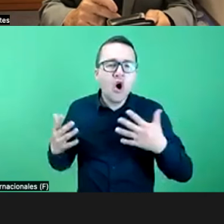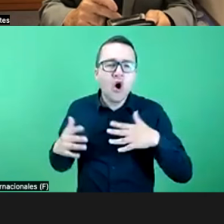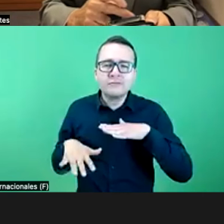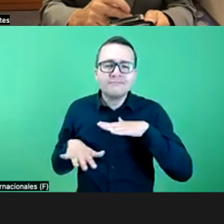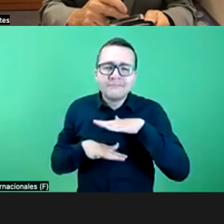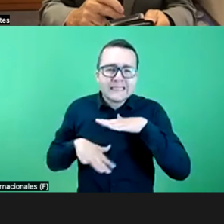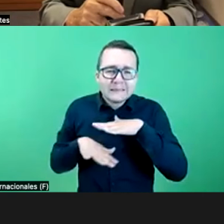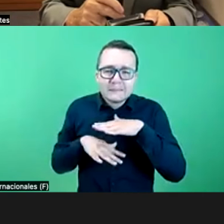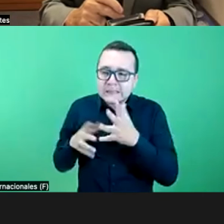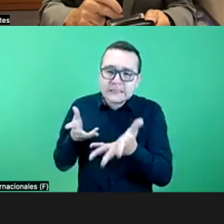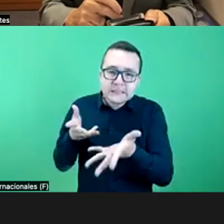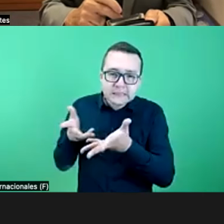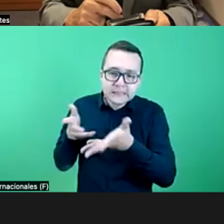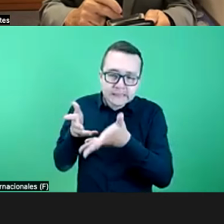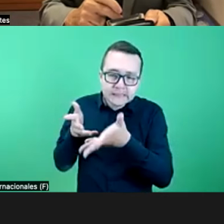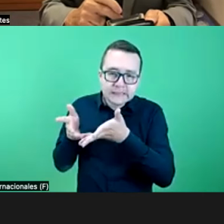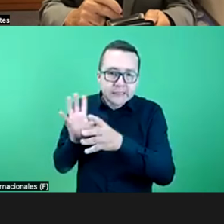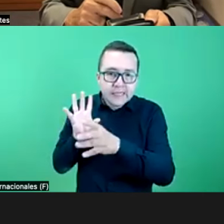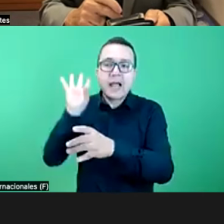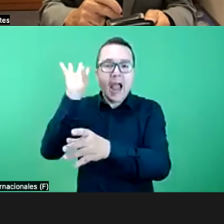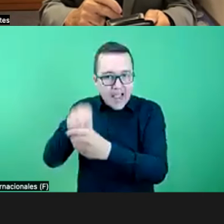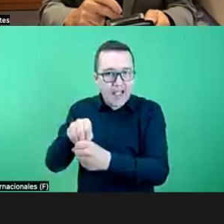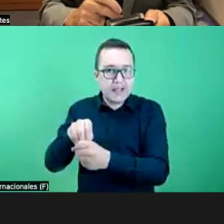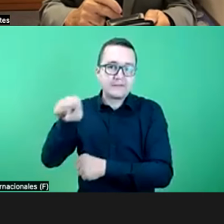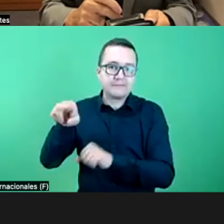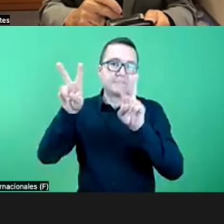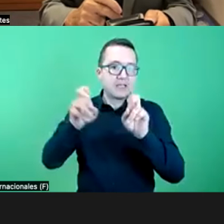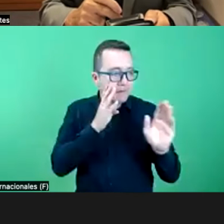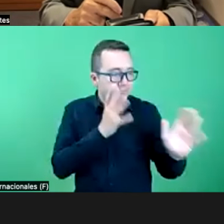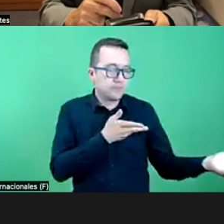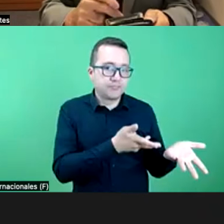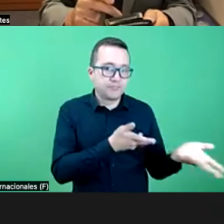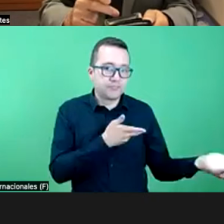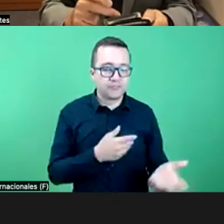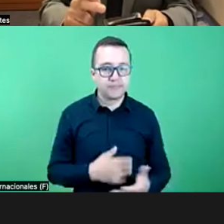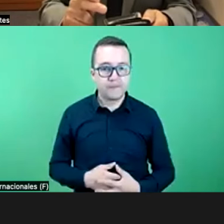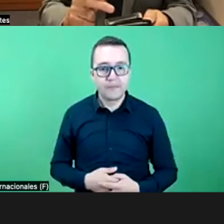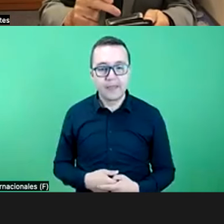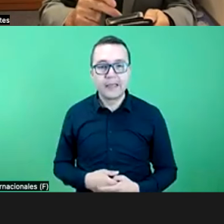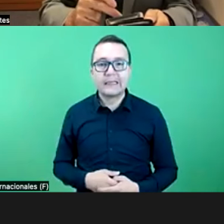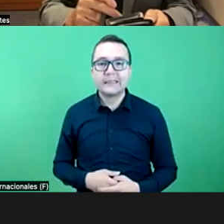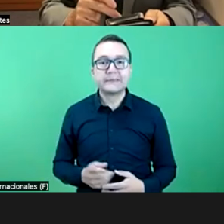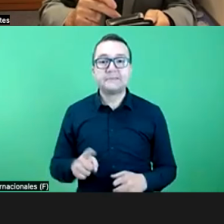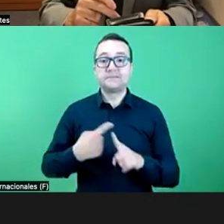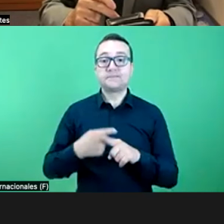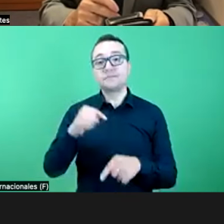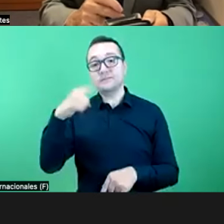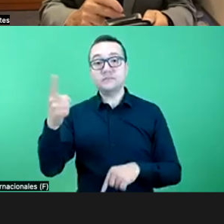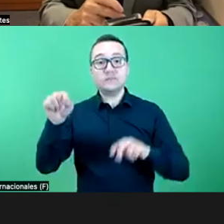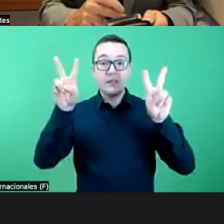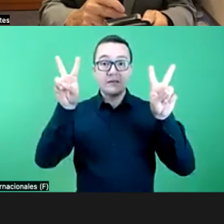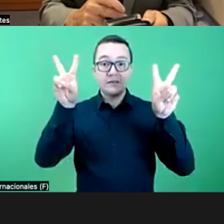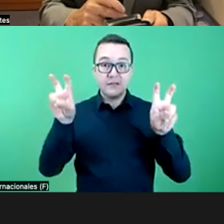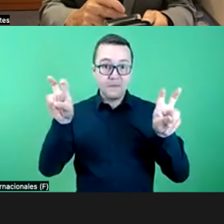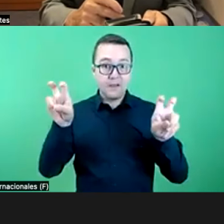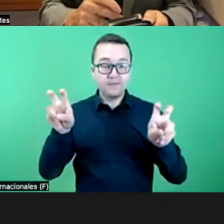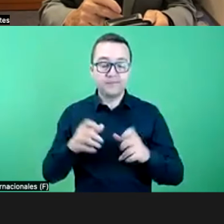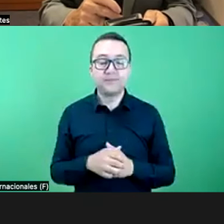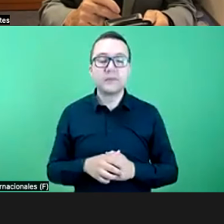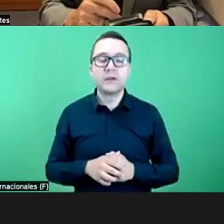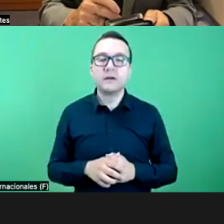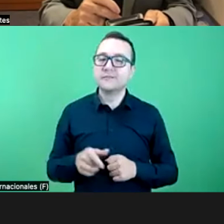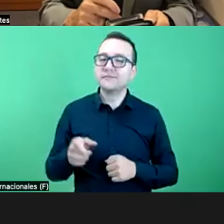de gestion médicale. Donc voici Notre mon point de vue. sujet Et un autre sujet que je voudrais abordé,